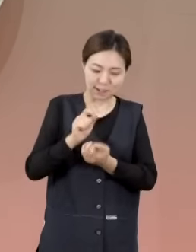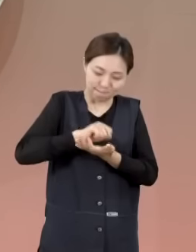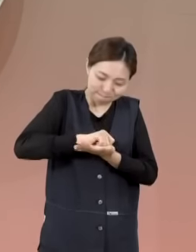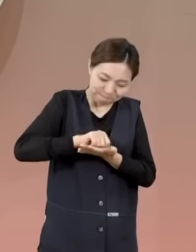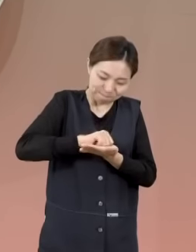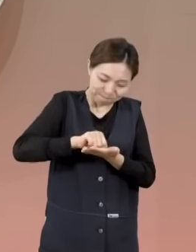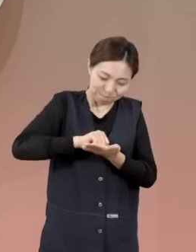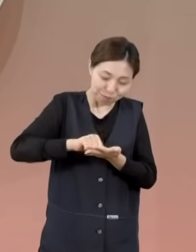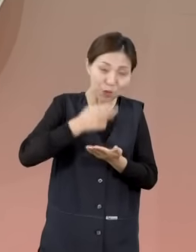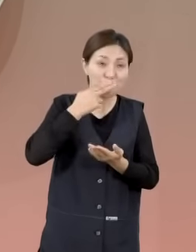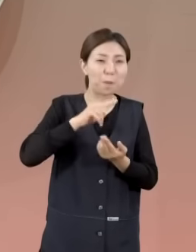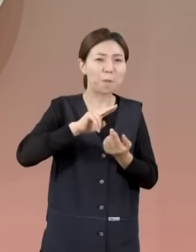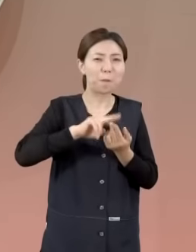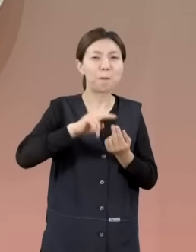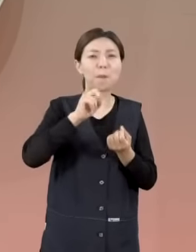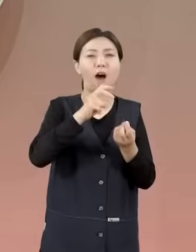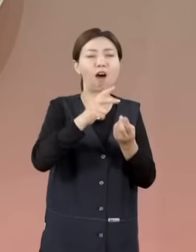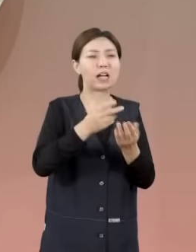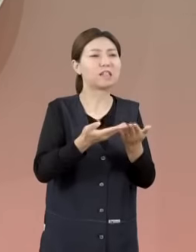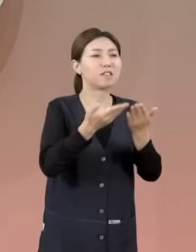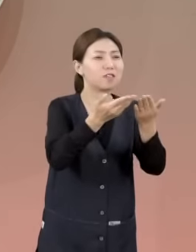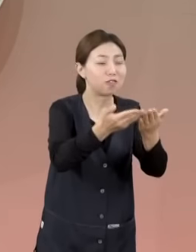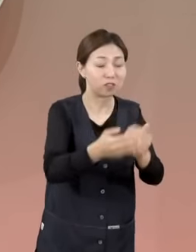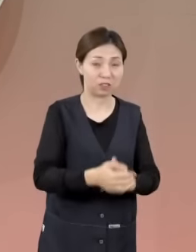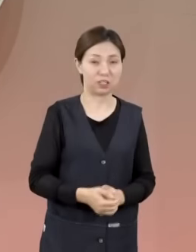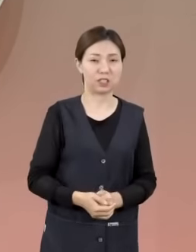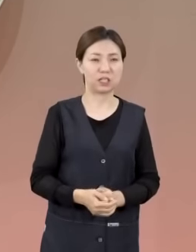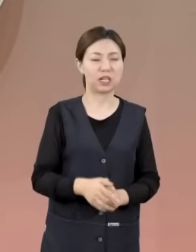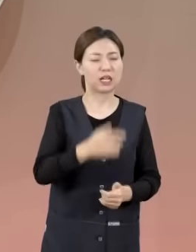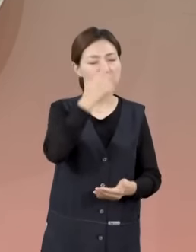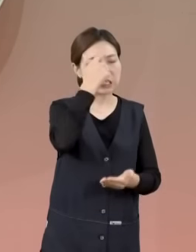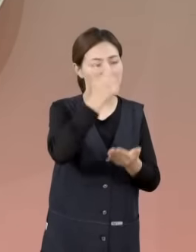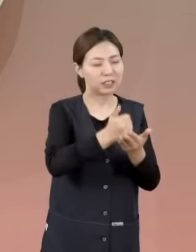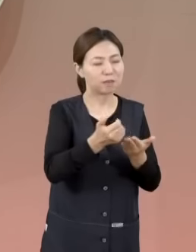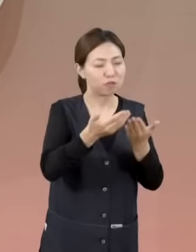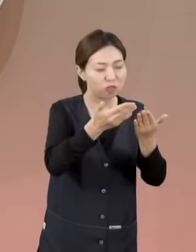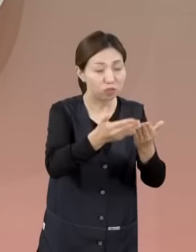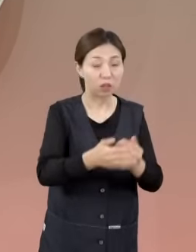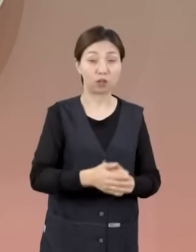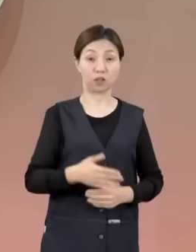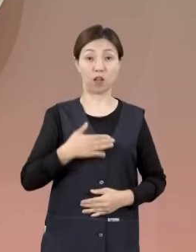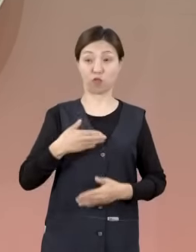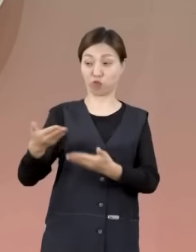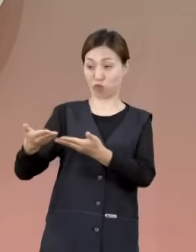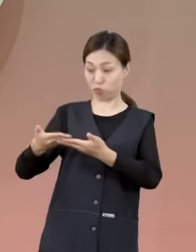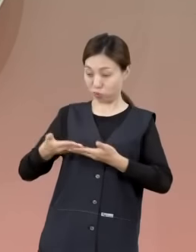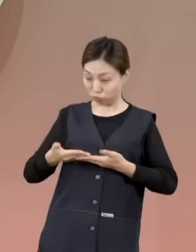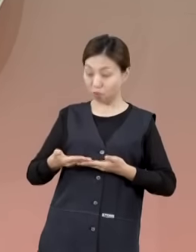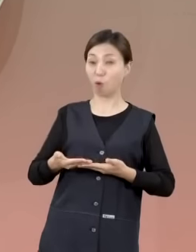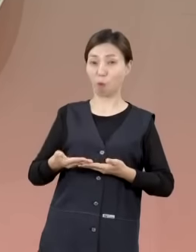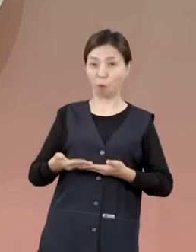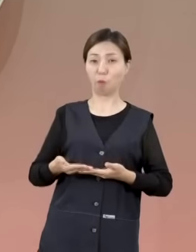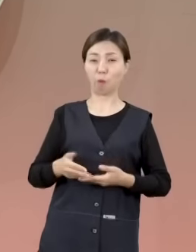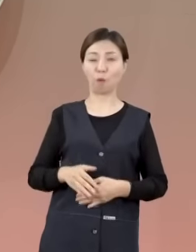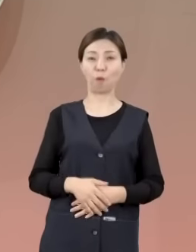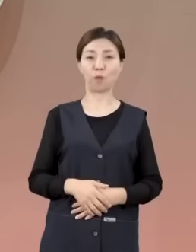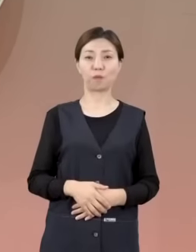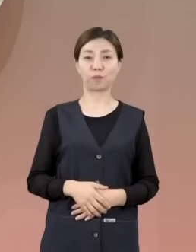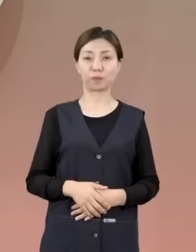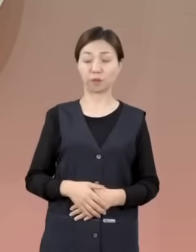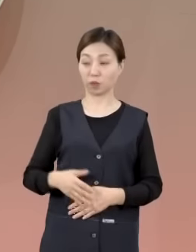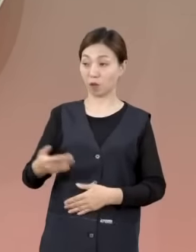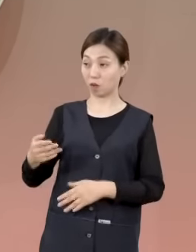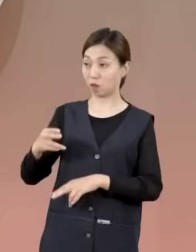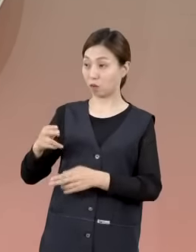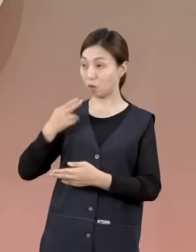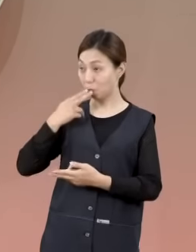제가 직접 편지를 써서 스님께 드립니다 시간 날 때 읽어 주세요라고 편지를